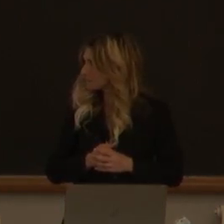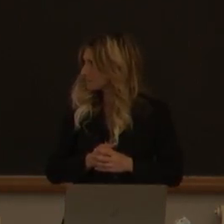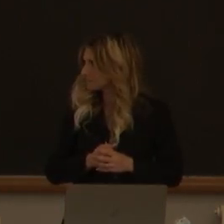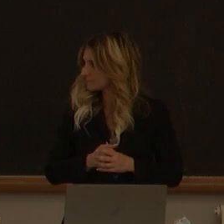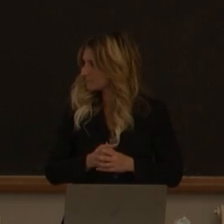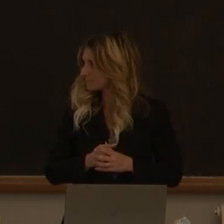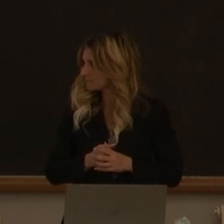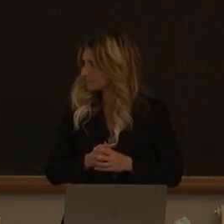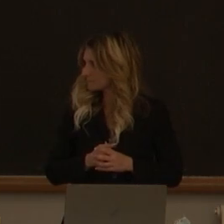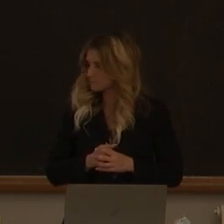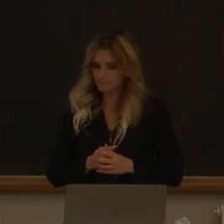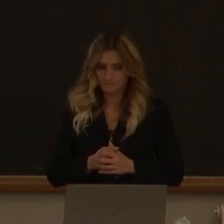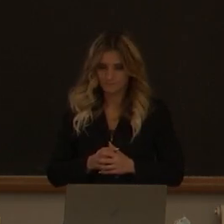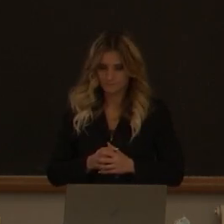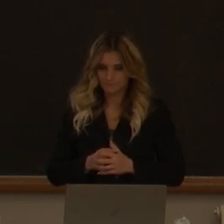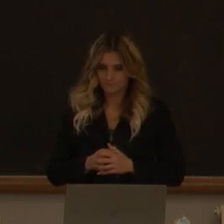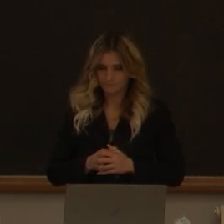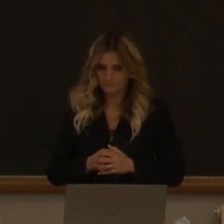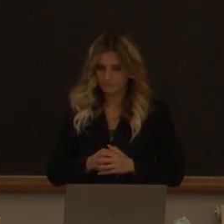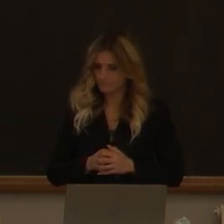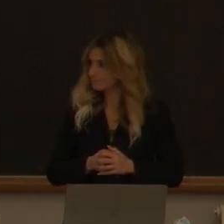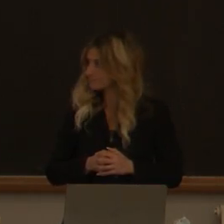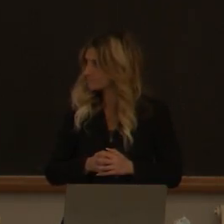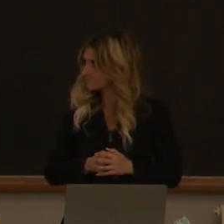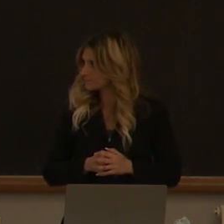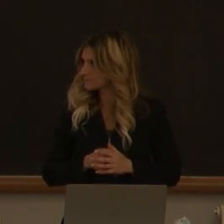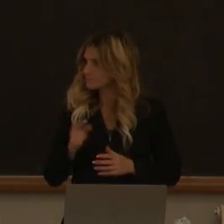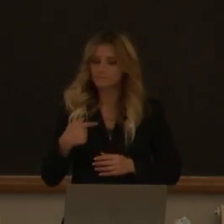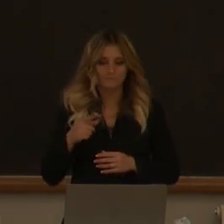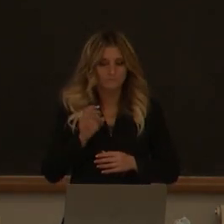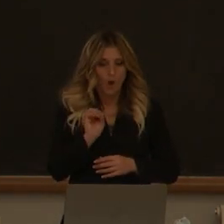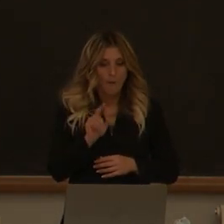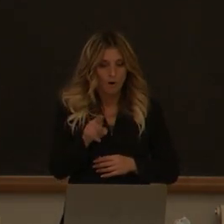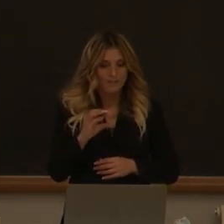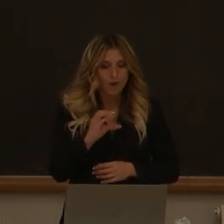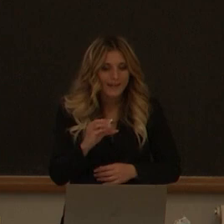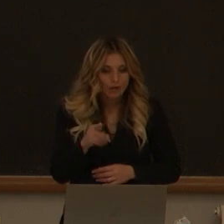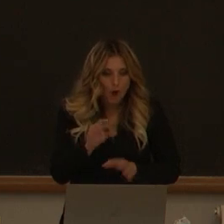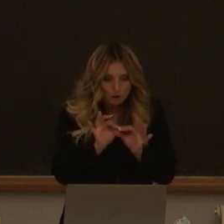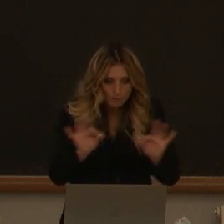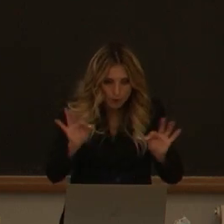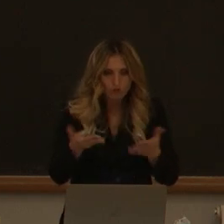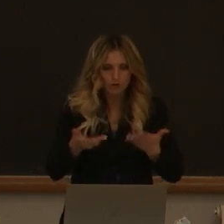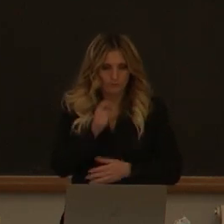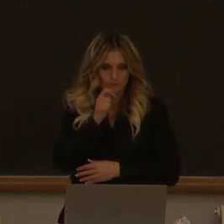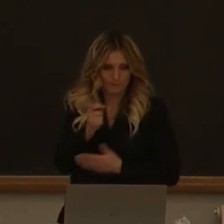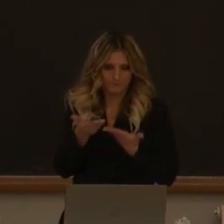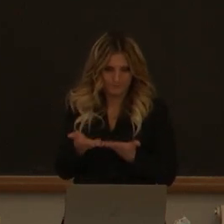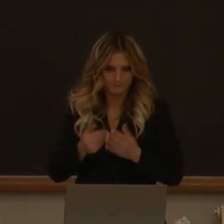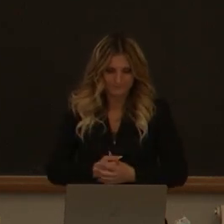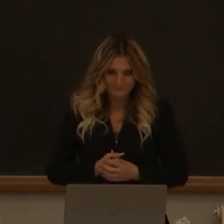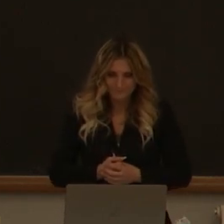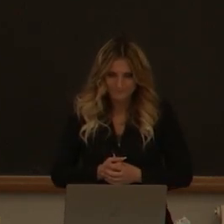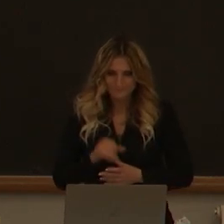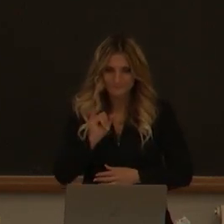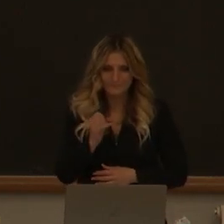siamo. Ah, già l'ho fatto. Ecco, se il professor Chiodo vuol magari lanciare le sue, mi pare che ci siamo. A lei la parola, professore.